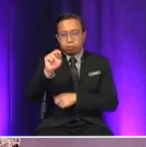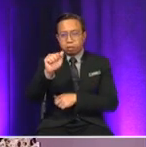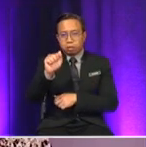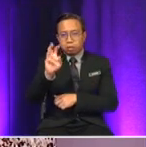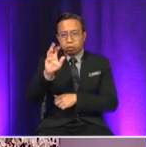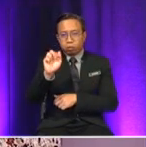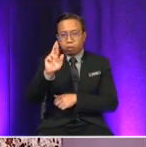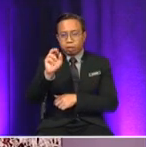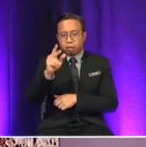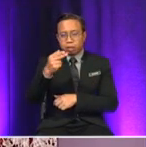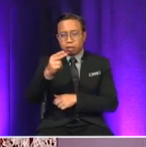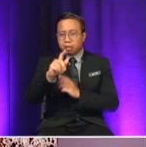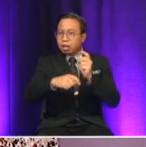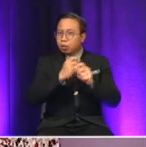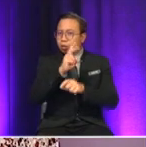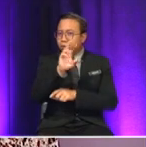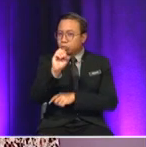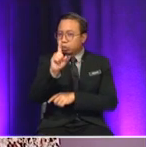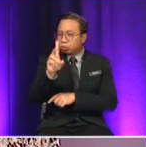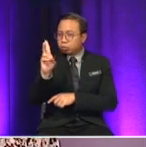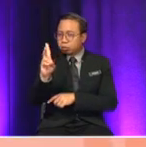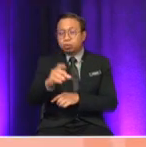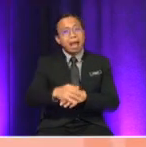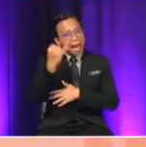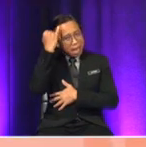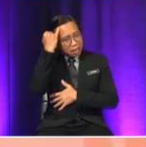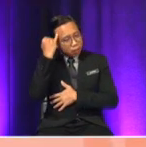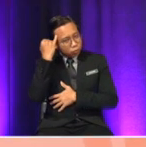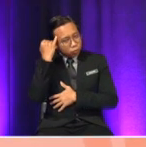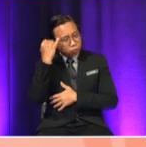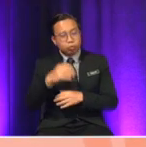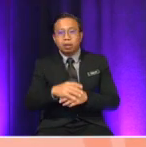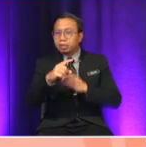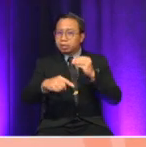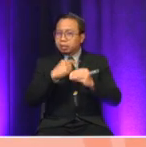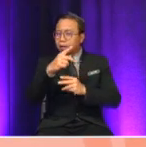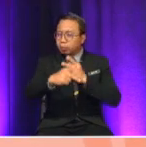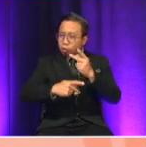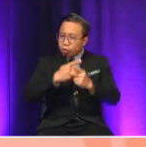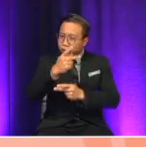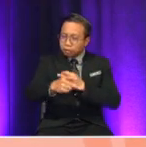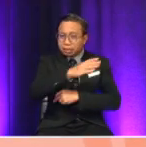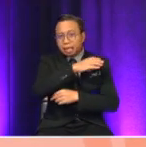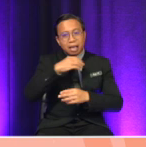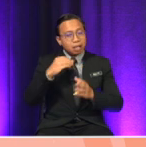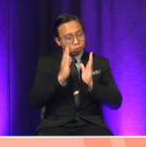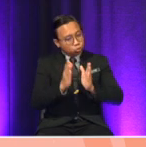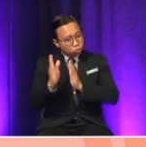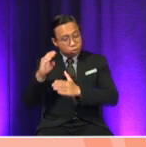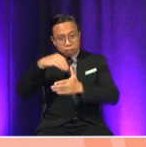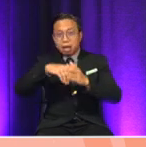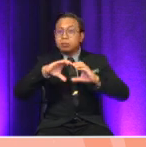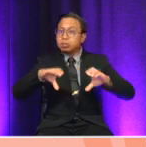2017, estetika itu sendiri merupakan ilmu pengetahuan mengenai proses dan aturan dalam